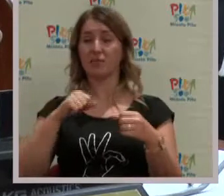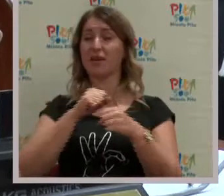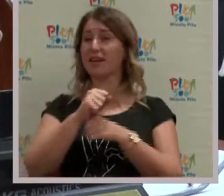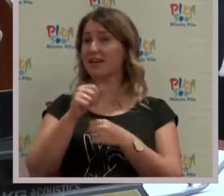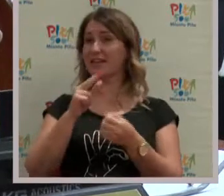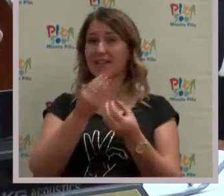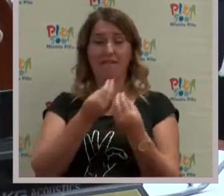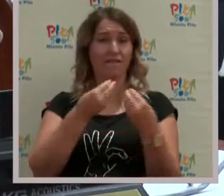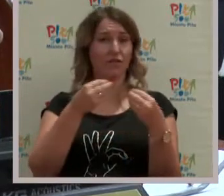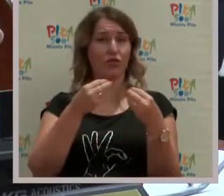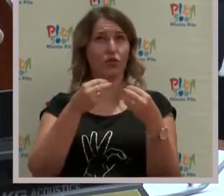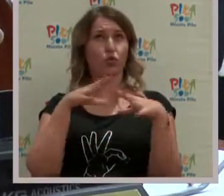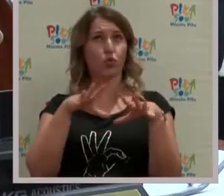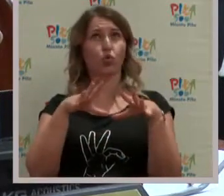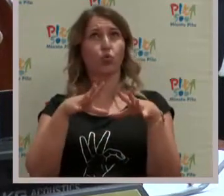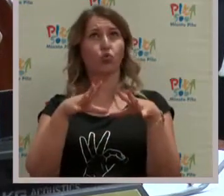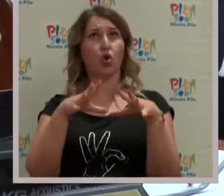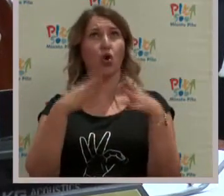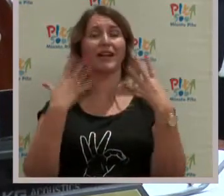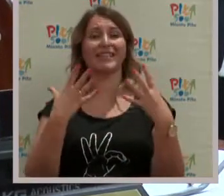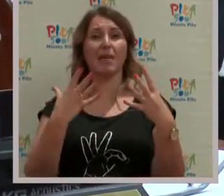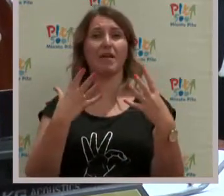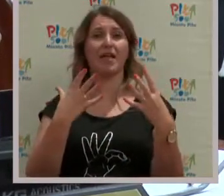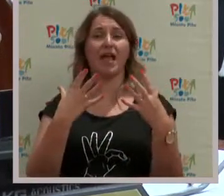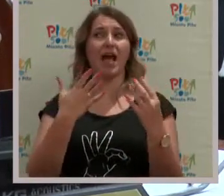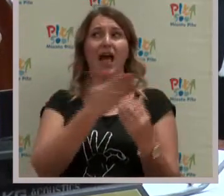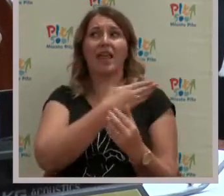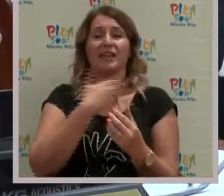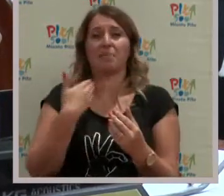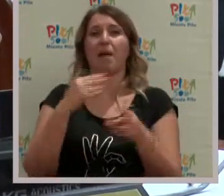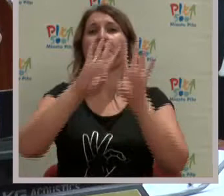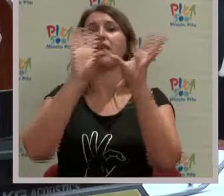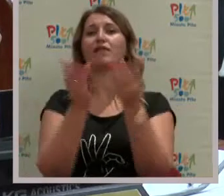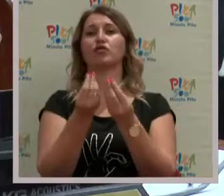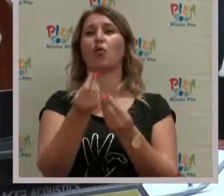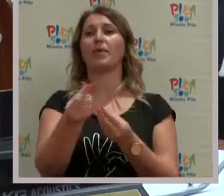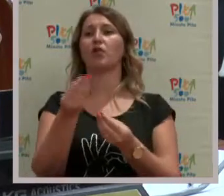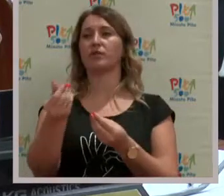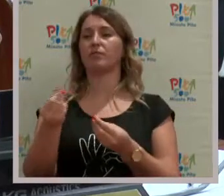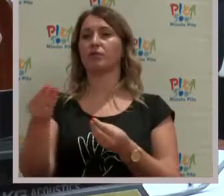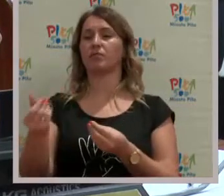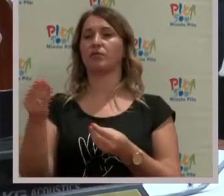posiadane możliwości finansowe ich realizacji wiemy również że